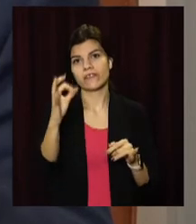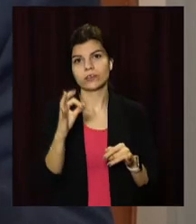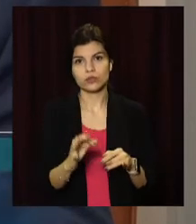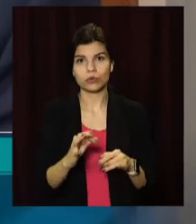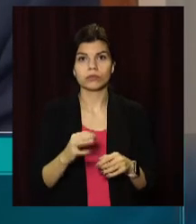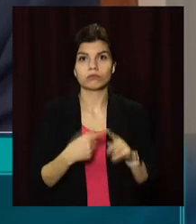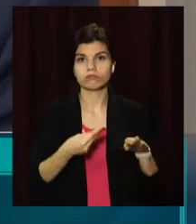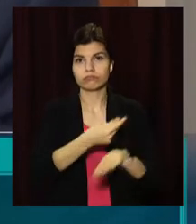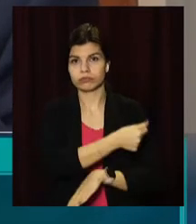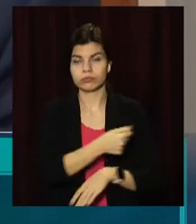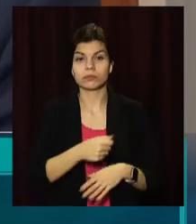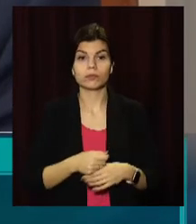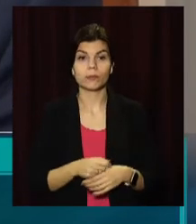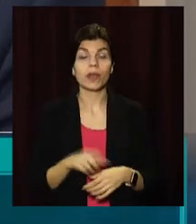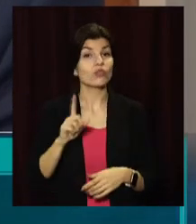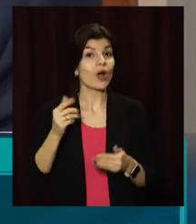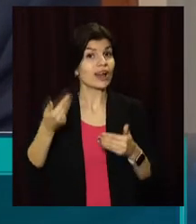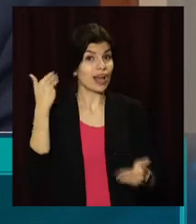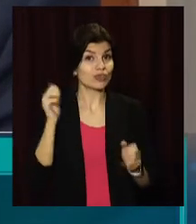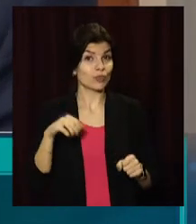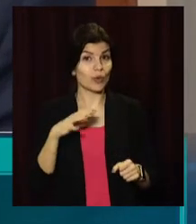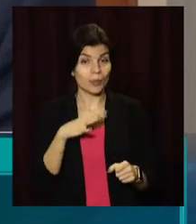раньше могло войти на грани